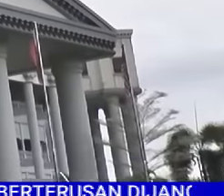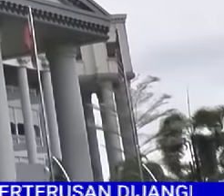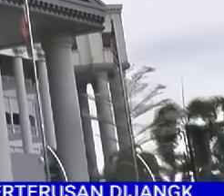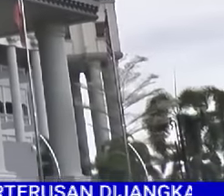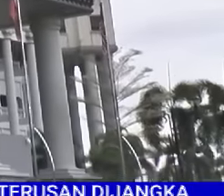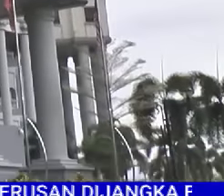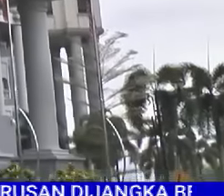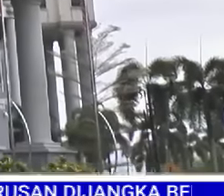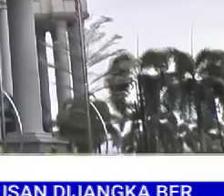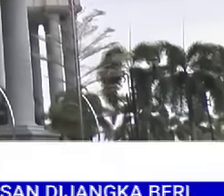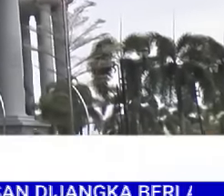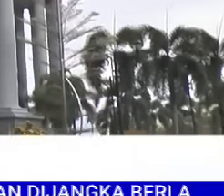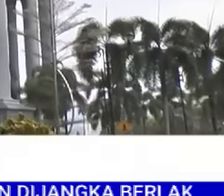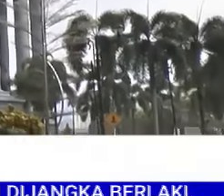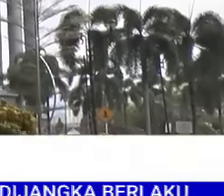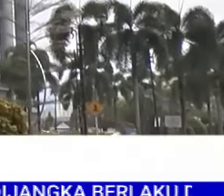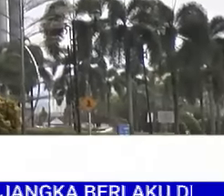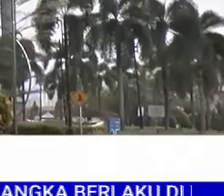majelis